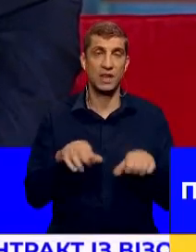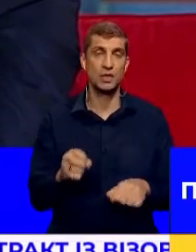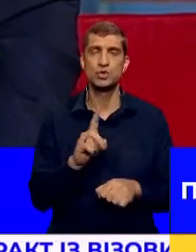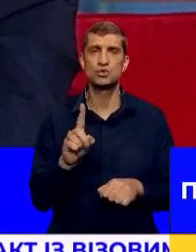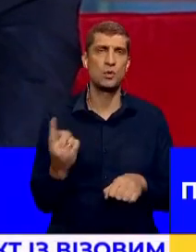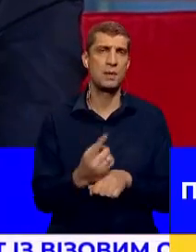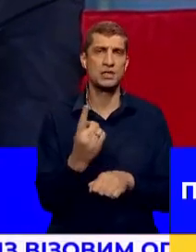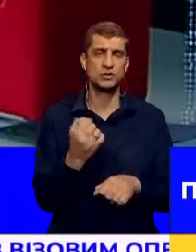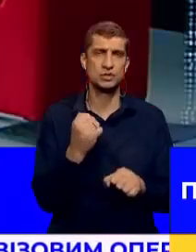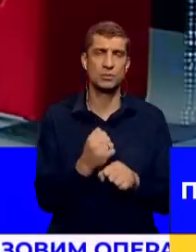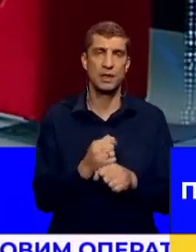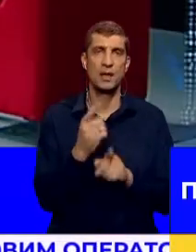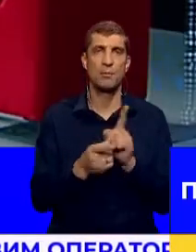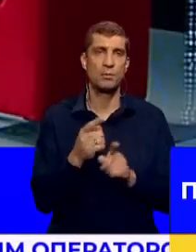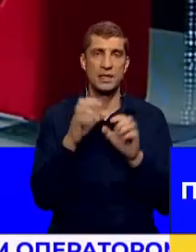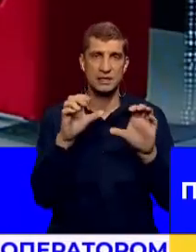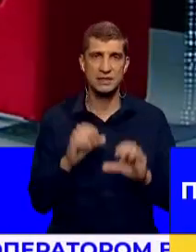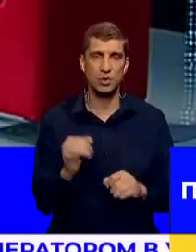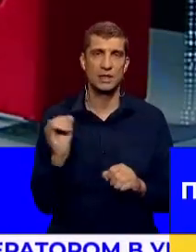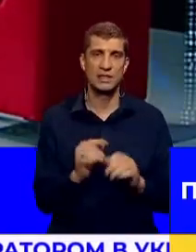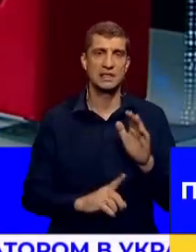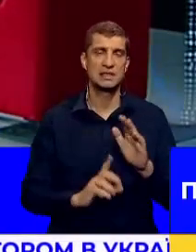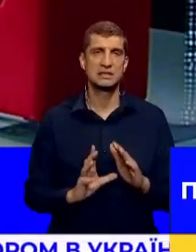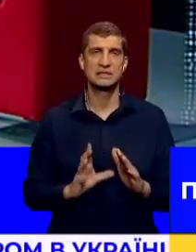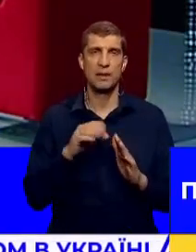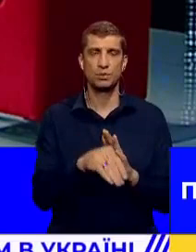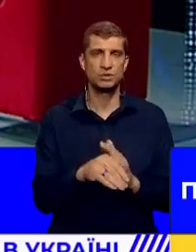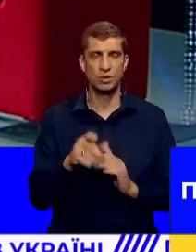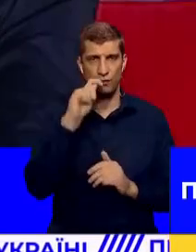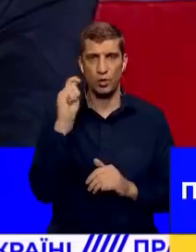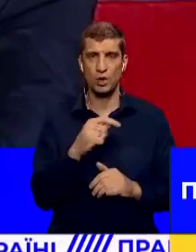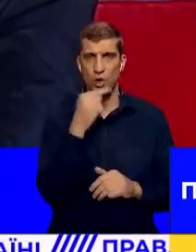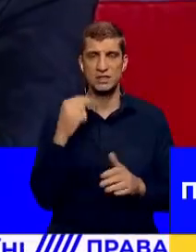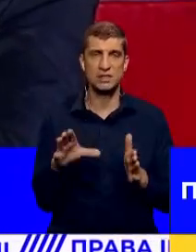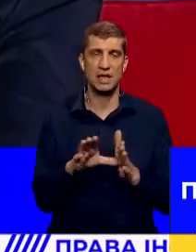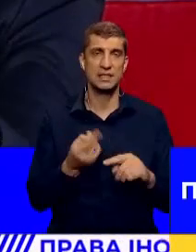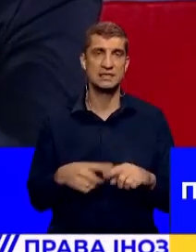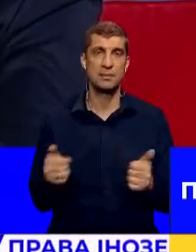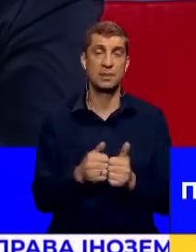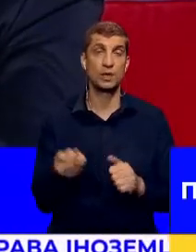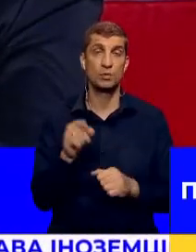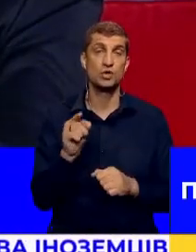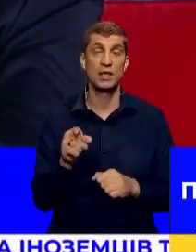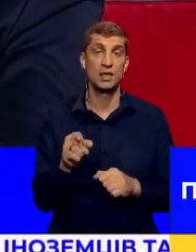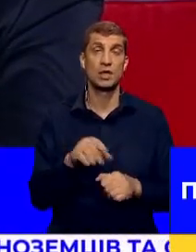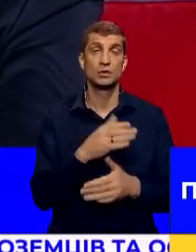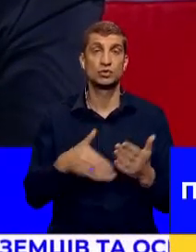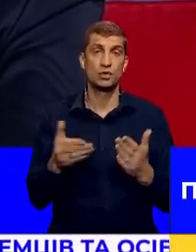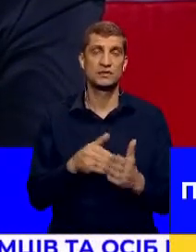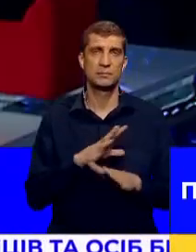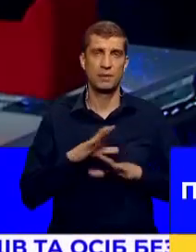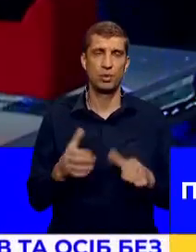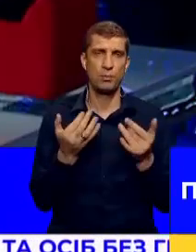зробили? Поміняли закон і запустили в Україну російську електрику. Це при тому, що їй зовсім не було потреби в цій